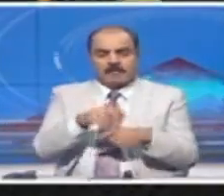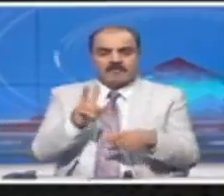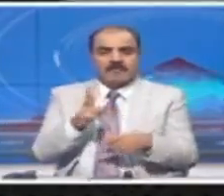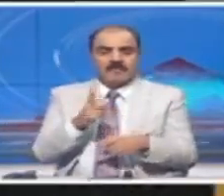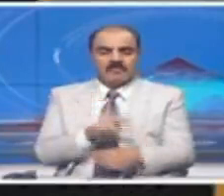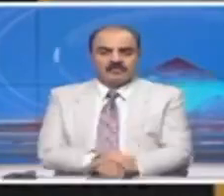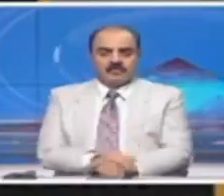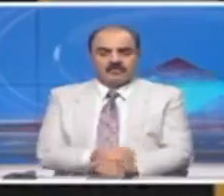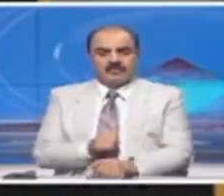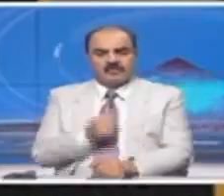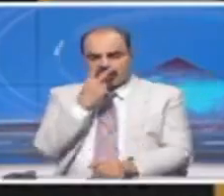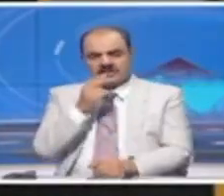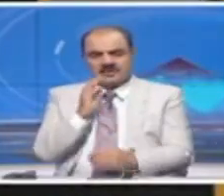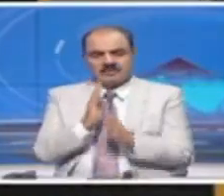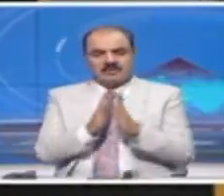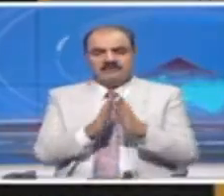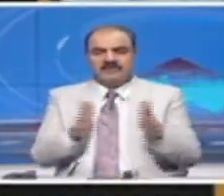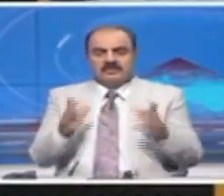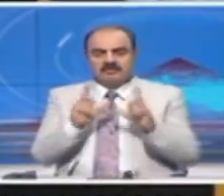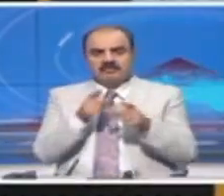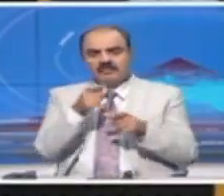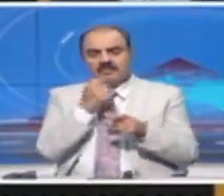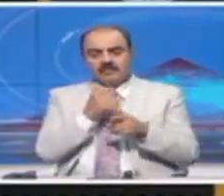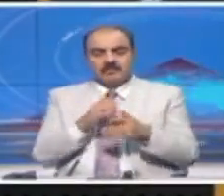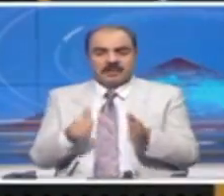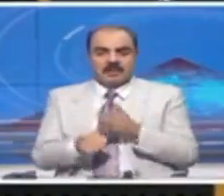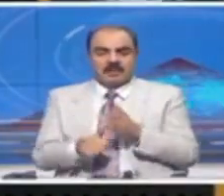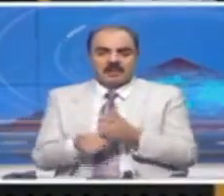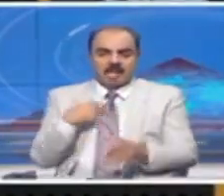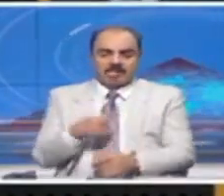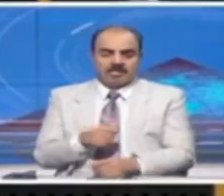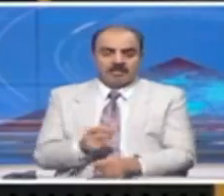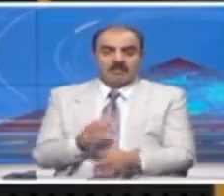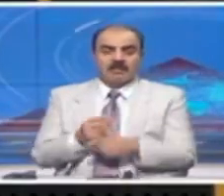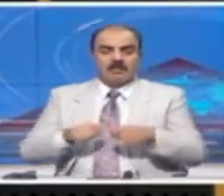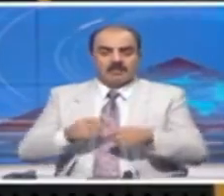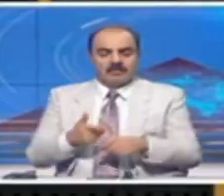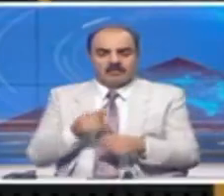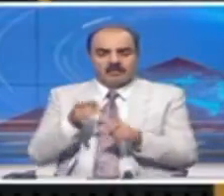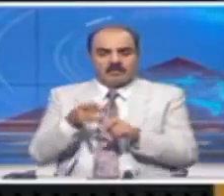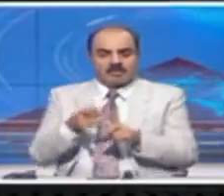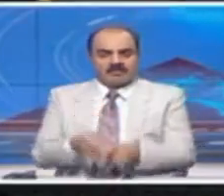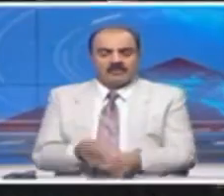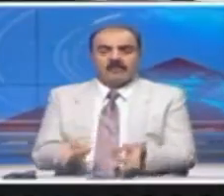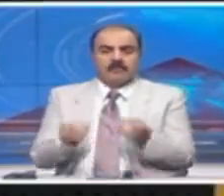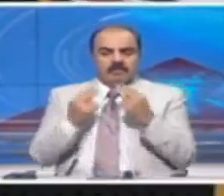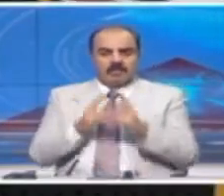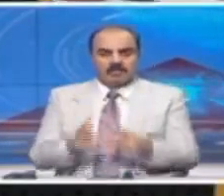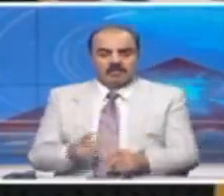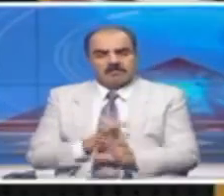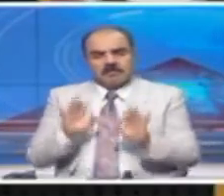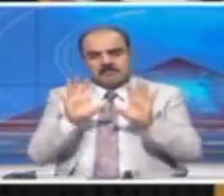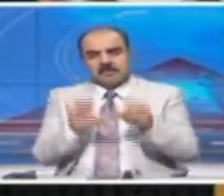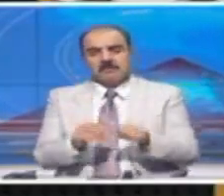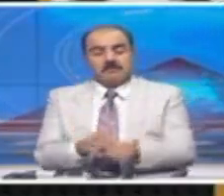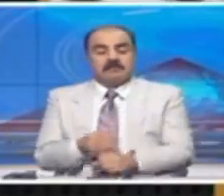أمن، والسابق اتهمهم في العديد من القضايا أبرزها قتل، سلاح، مخدرات، سرقة. وضبط